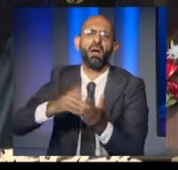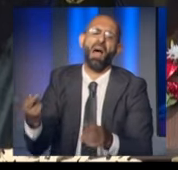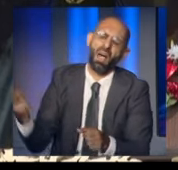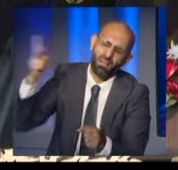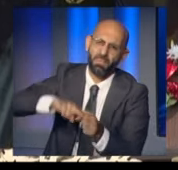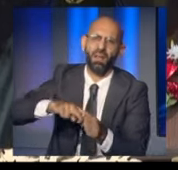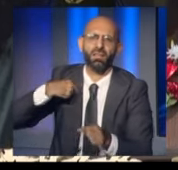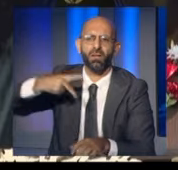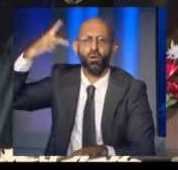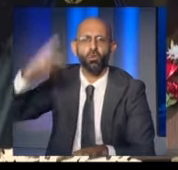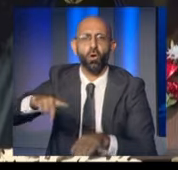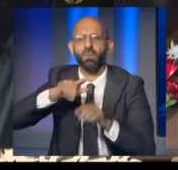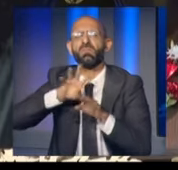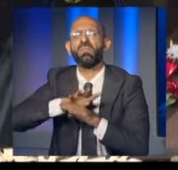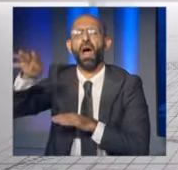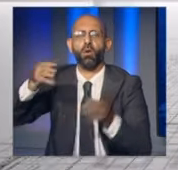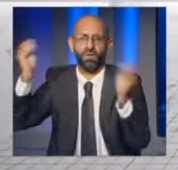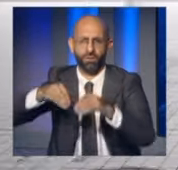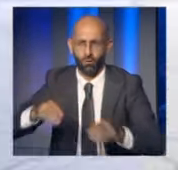برد أقوى وأكثر حزما.